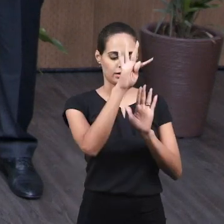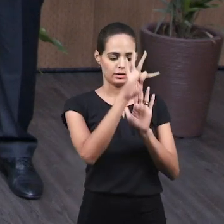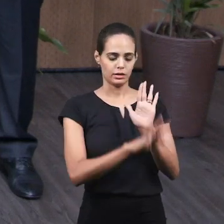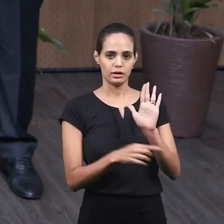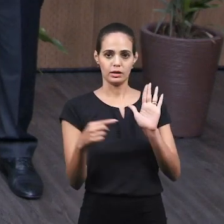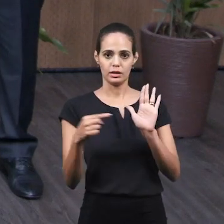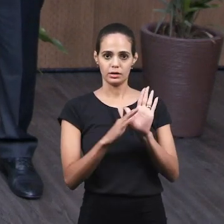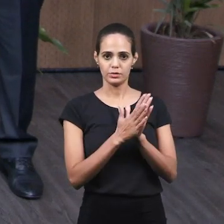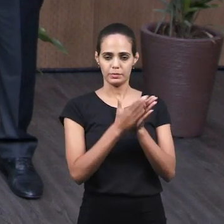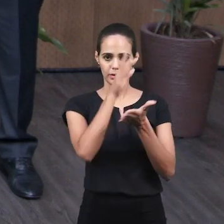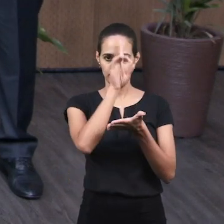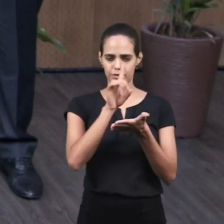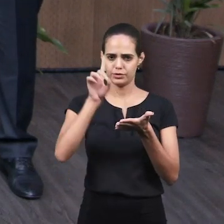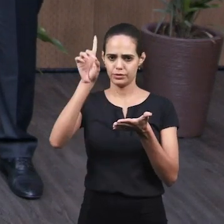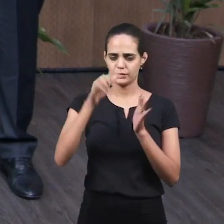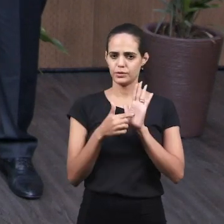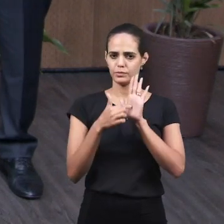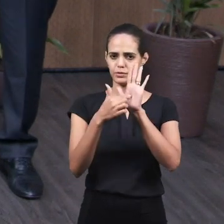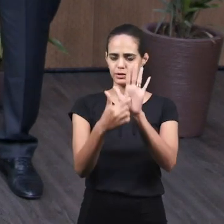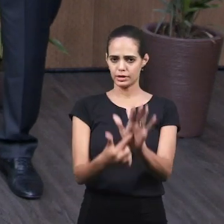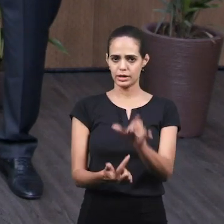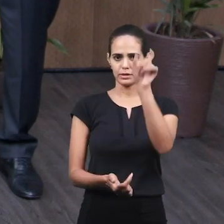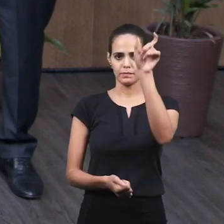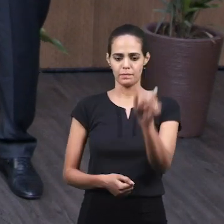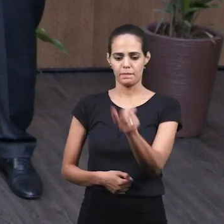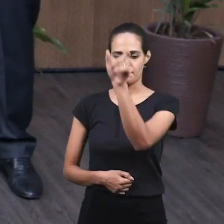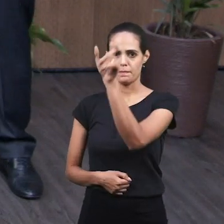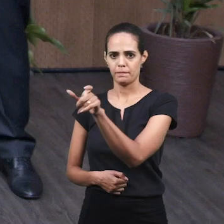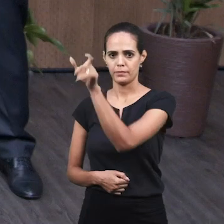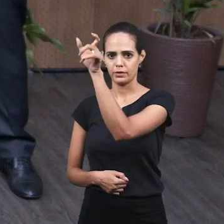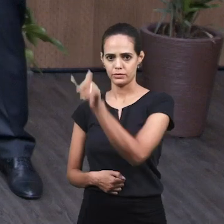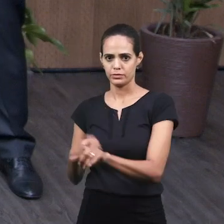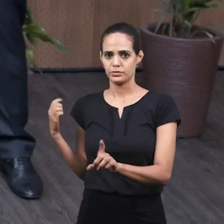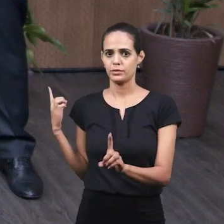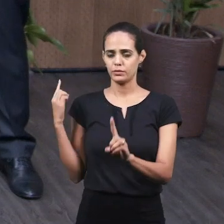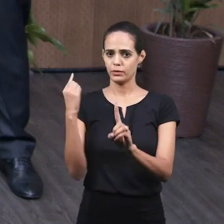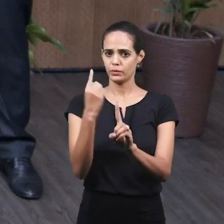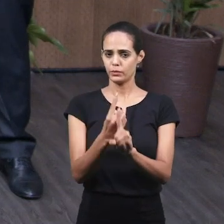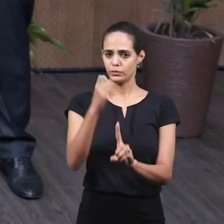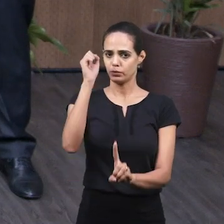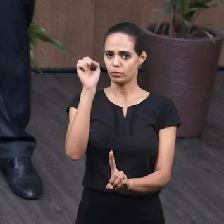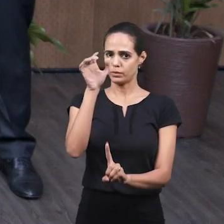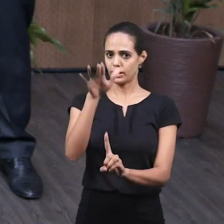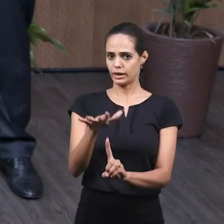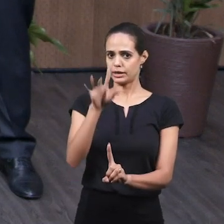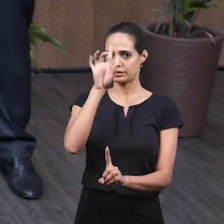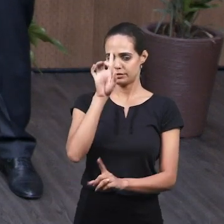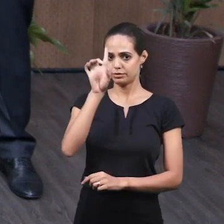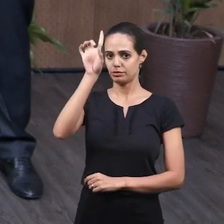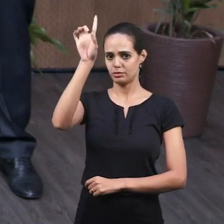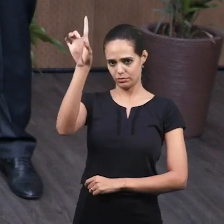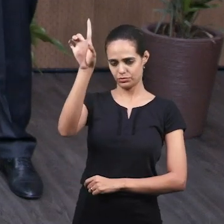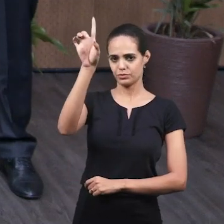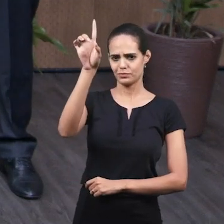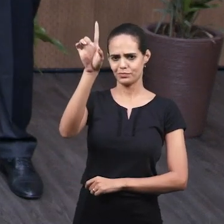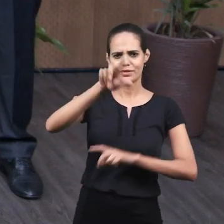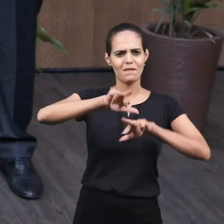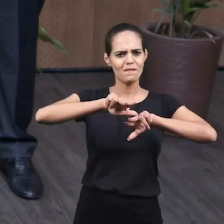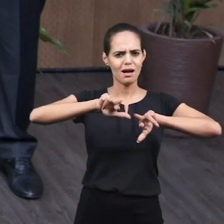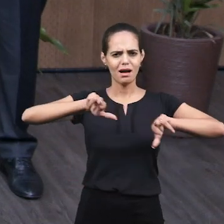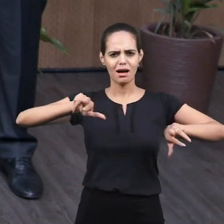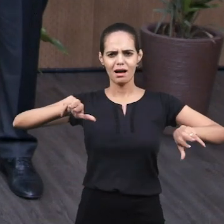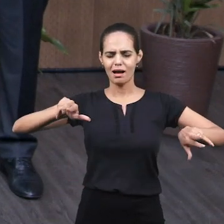qui montrent des personnes qui ont été touchées par la grâce de Dieu, ont été beaucoup, n'est-ce